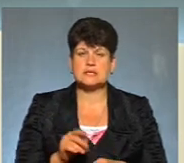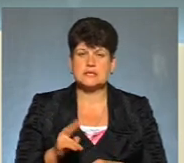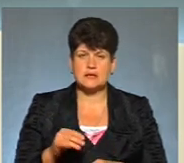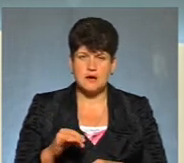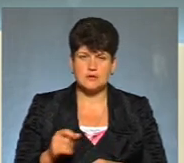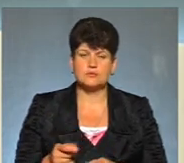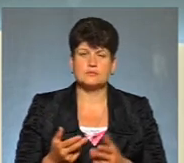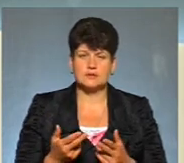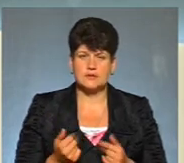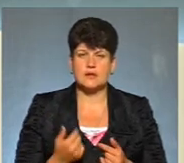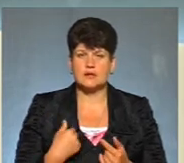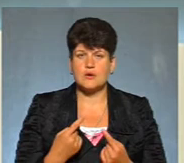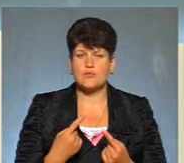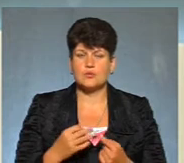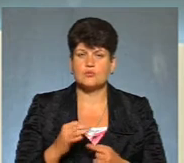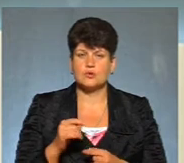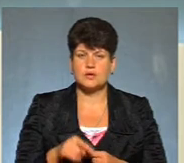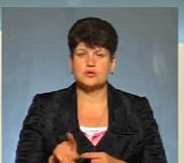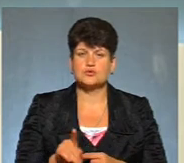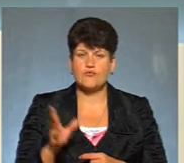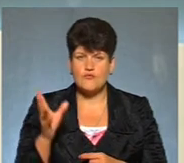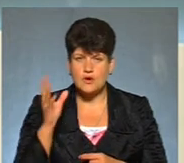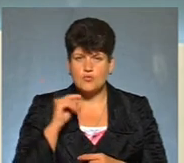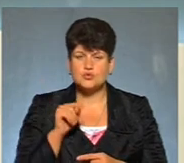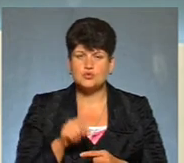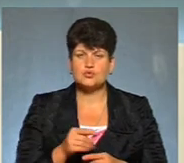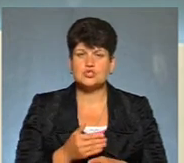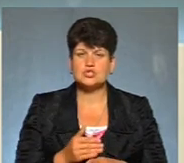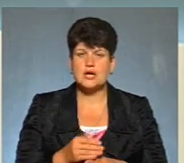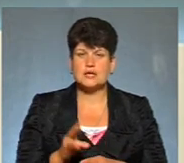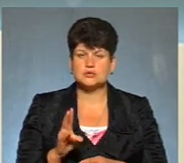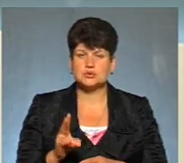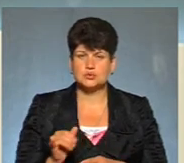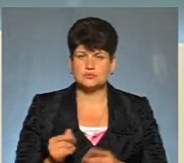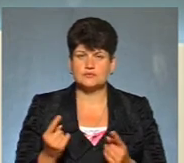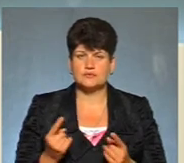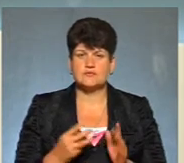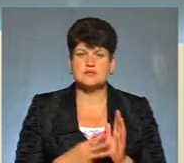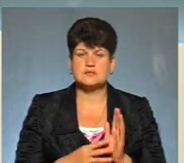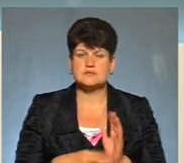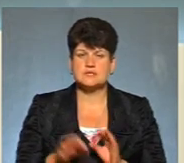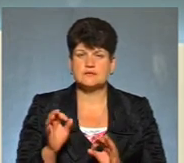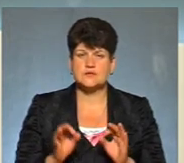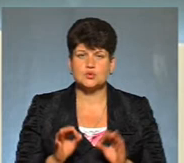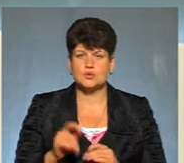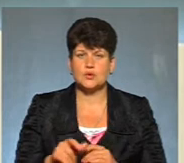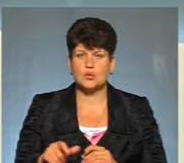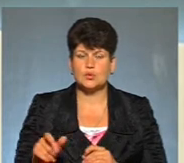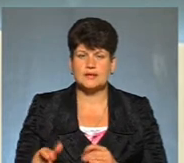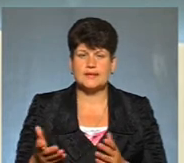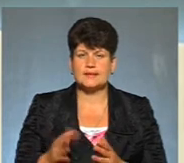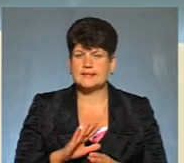веду мову про те, що враховуючи цю частку величезну, 80% людей, які